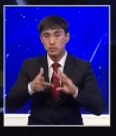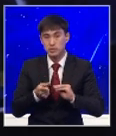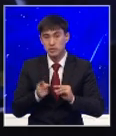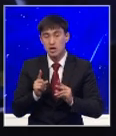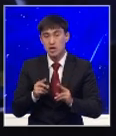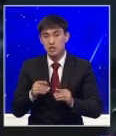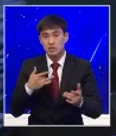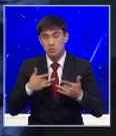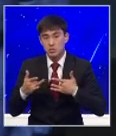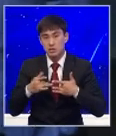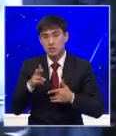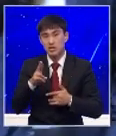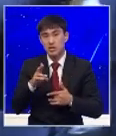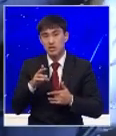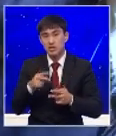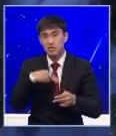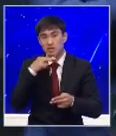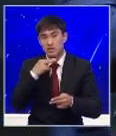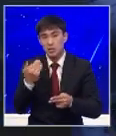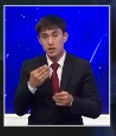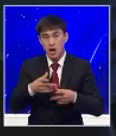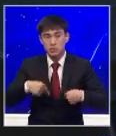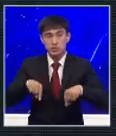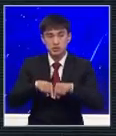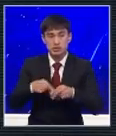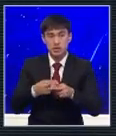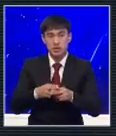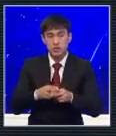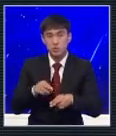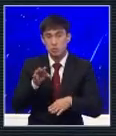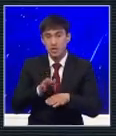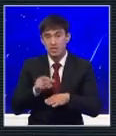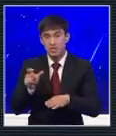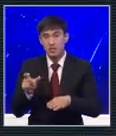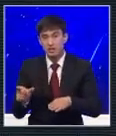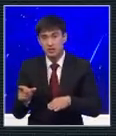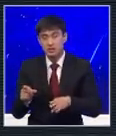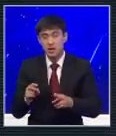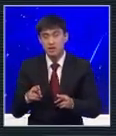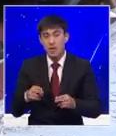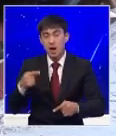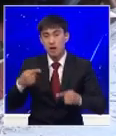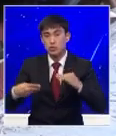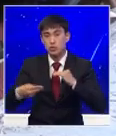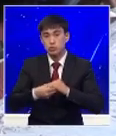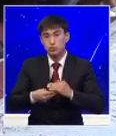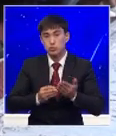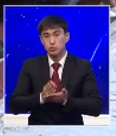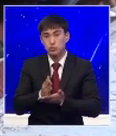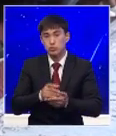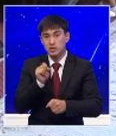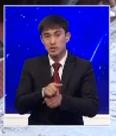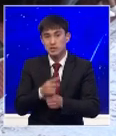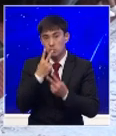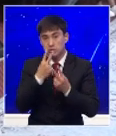коллектив драматического театра решил обратить внимание общественности на эту болезнь человечества и по заказу антикоррупционной службы представил